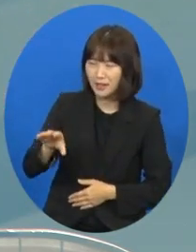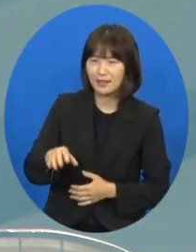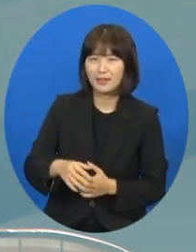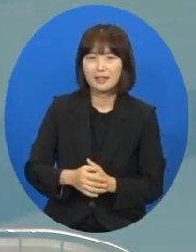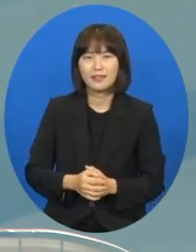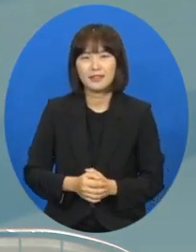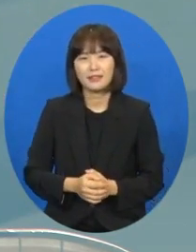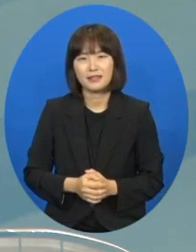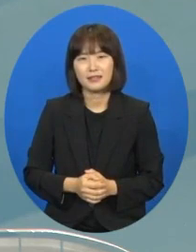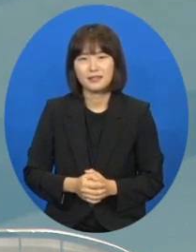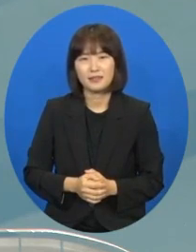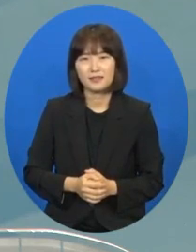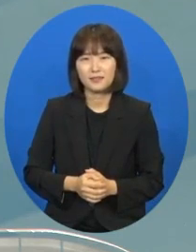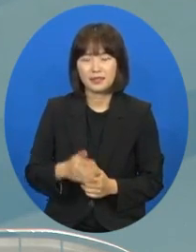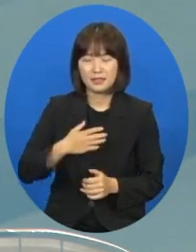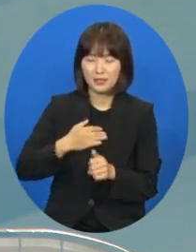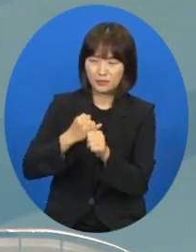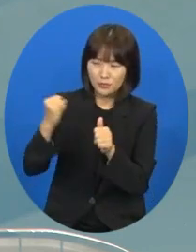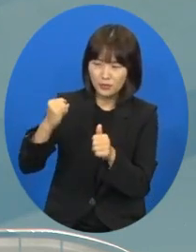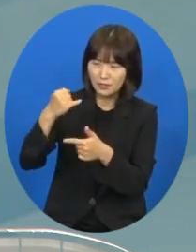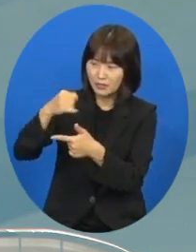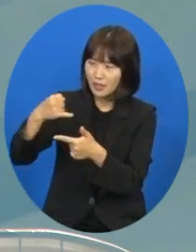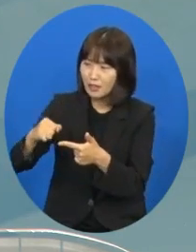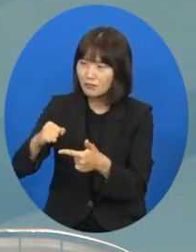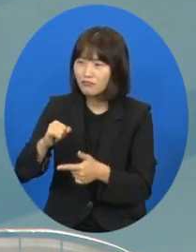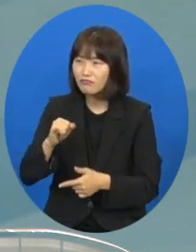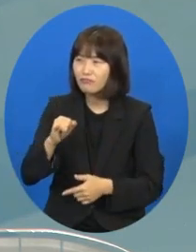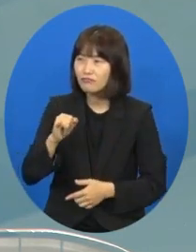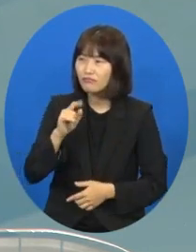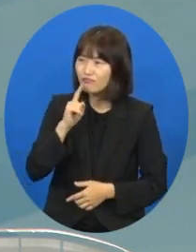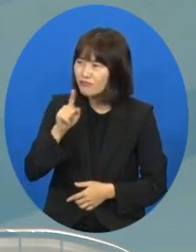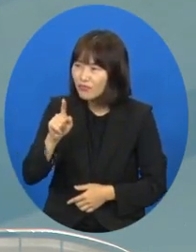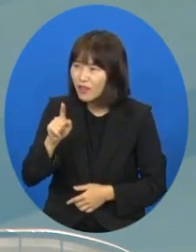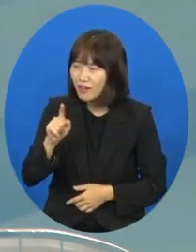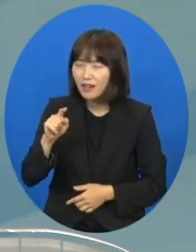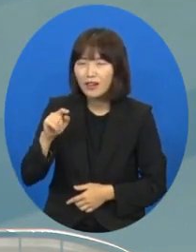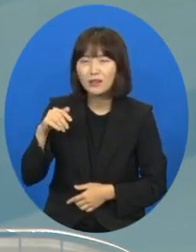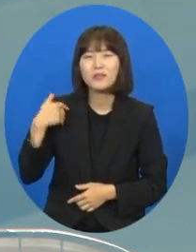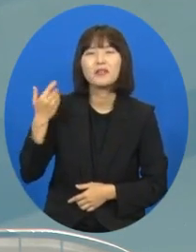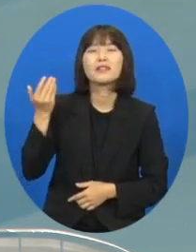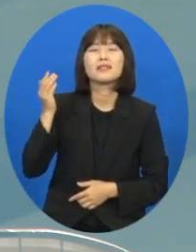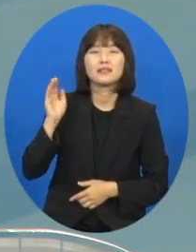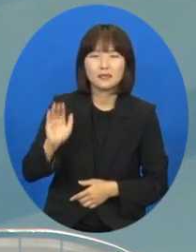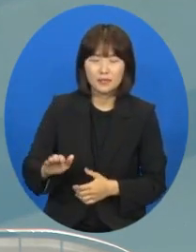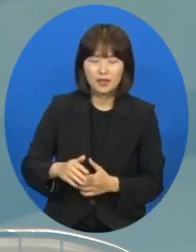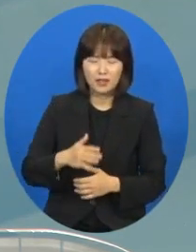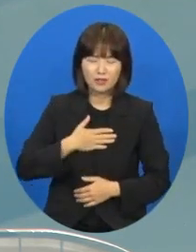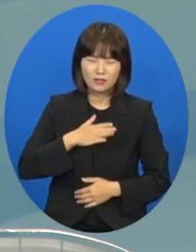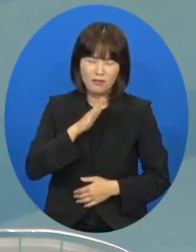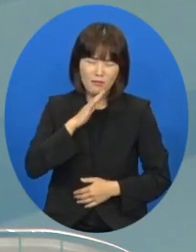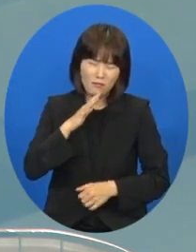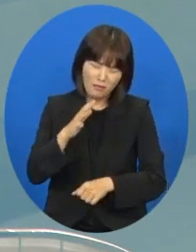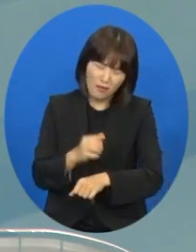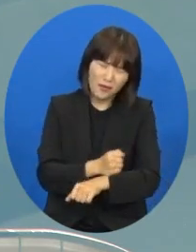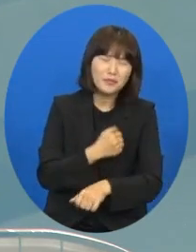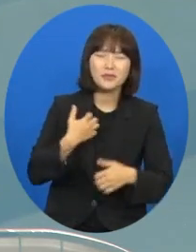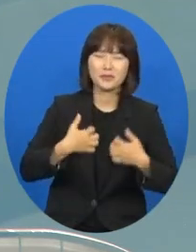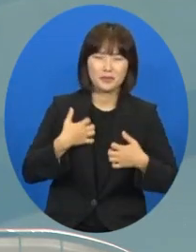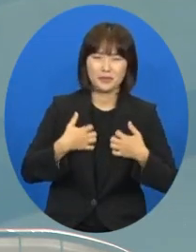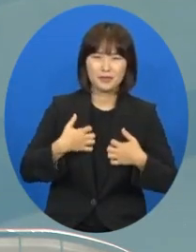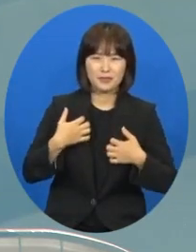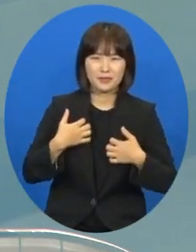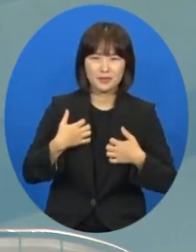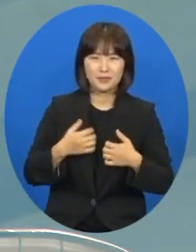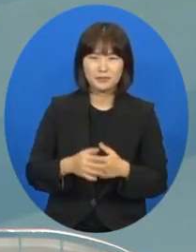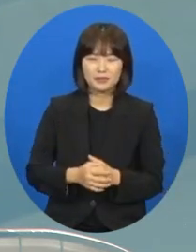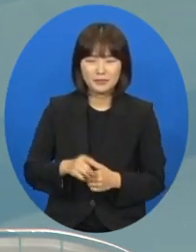써놔. 제 아내와 아이들은 무슨 말인지 몰랐을 거겠지만 저는 그때 얼마나 기뻤는지 몰라요. 이게